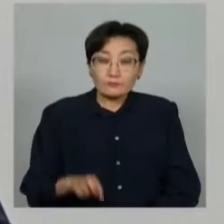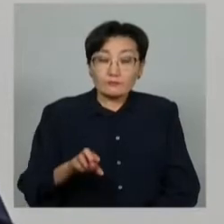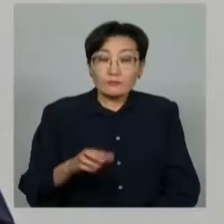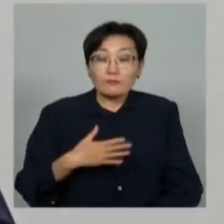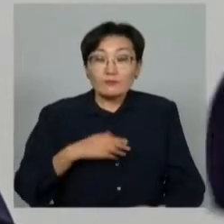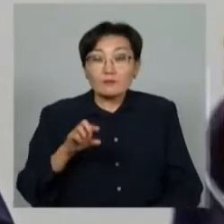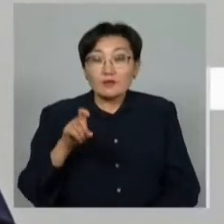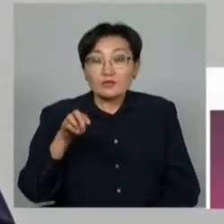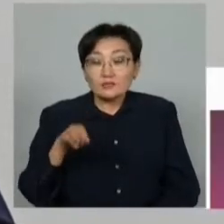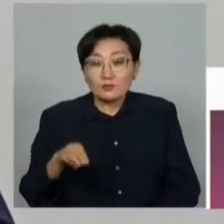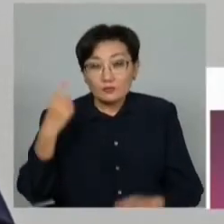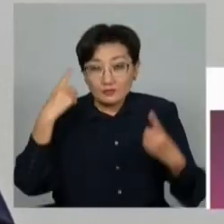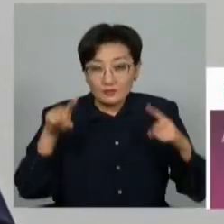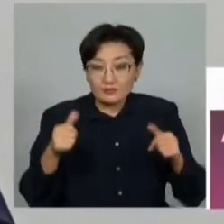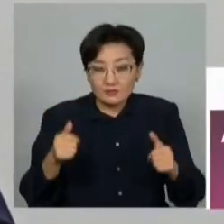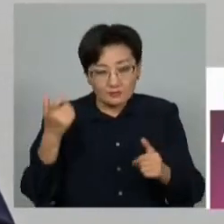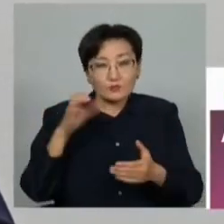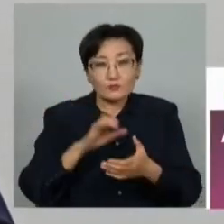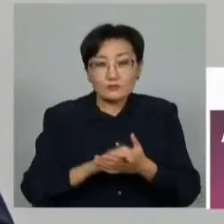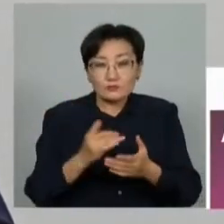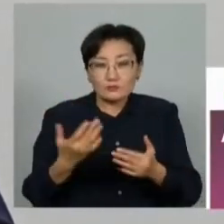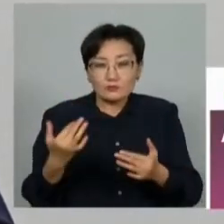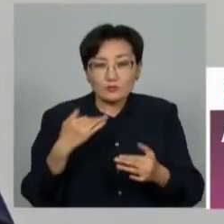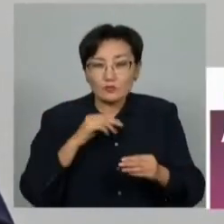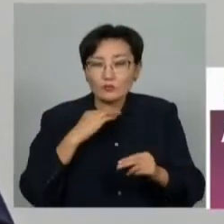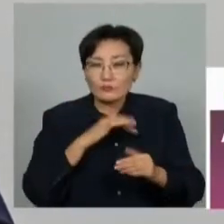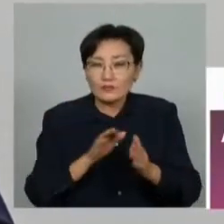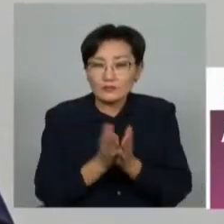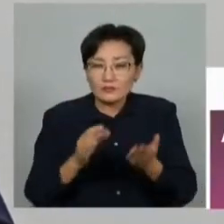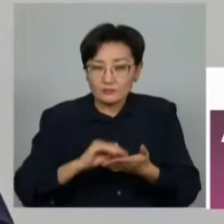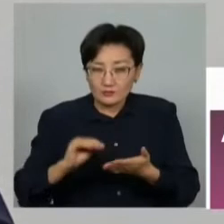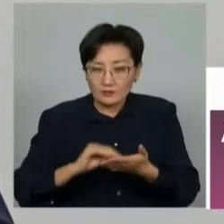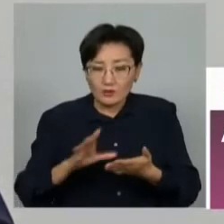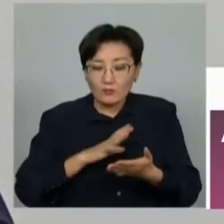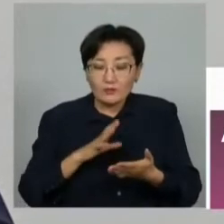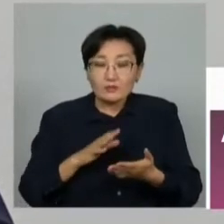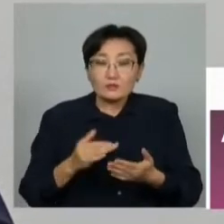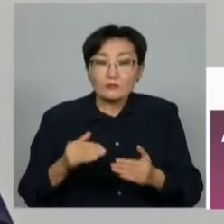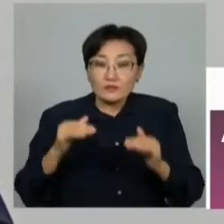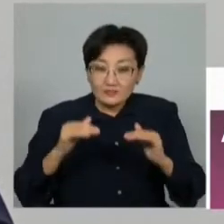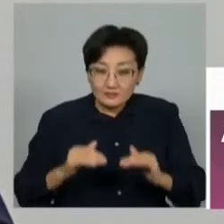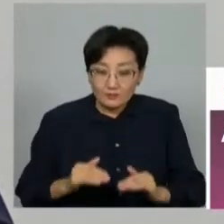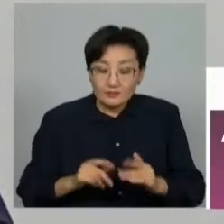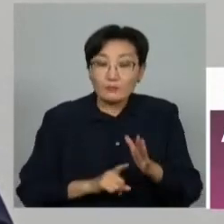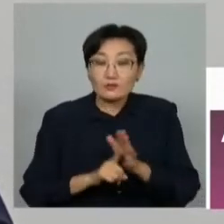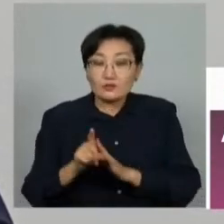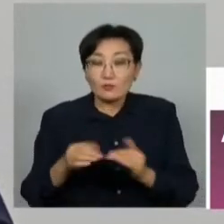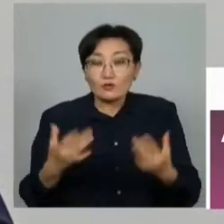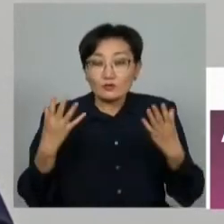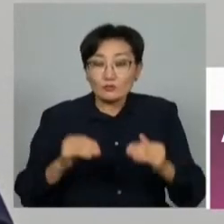Мен Бахытжанның шығармашылығымен жақсы таныспын. Ол қаншама еңбек жазды. Шығармашылық жолын баспалдақтың ең төменгі тетігінен бастап,